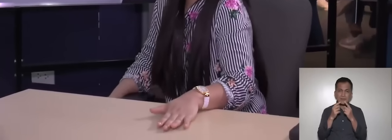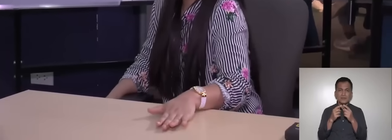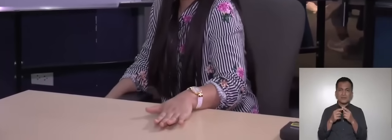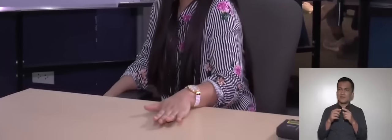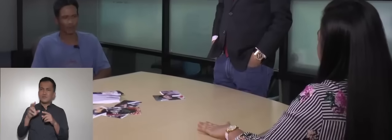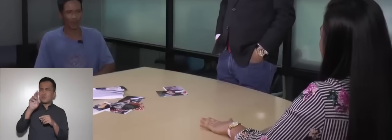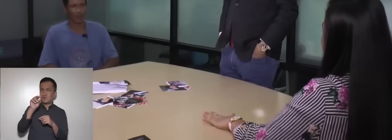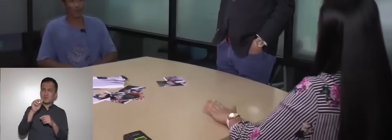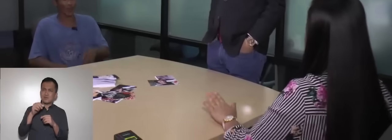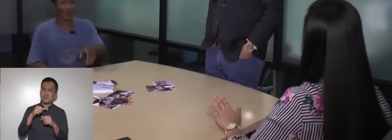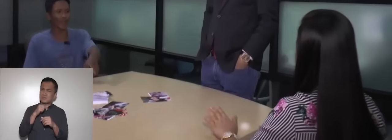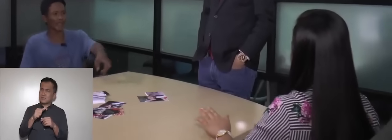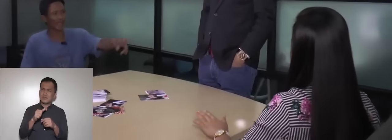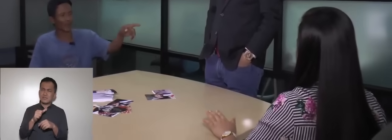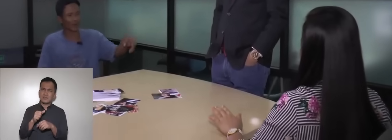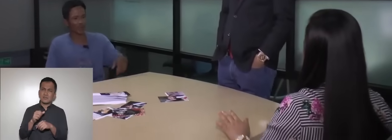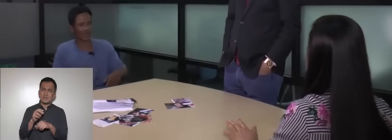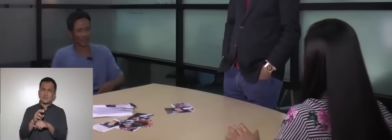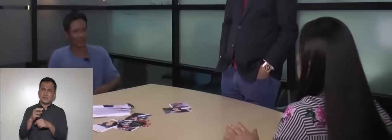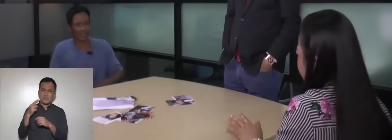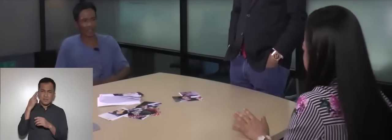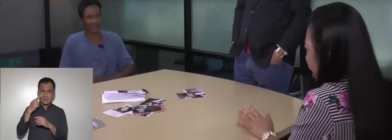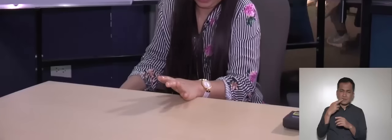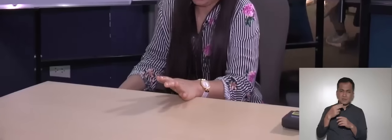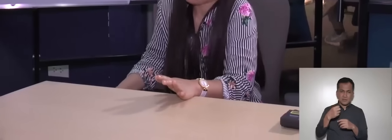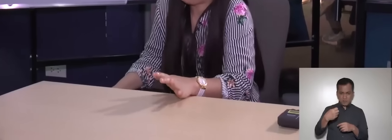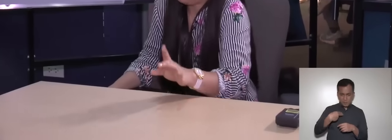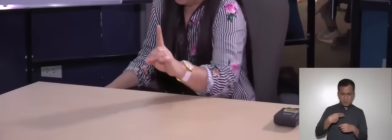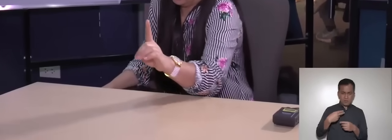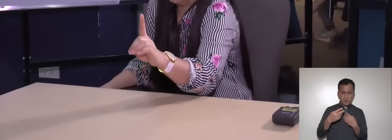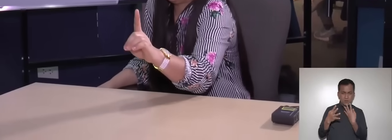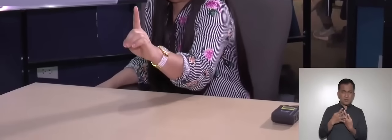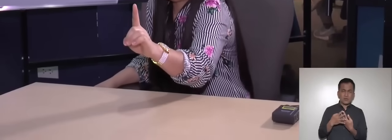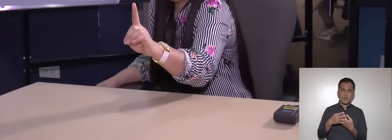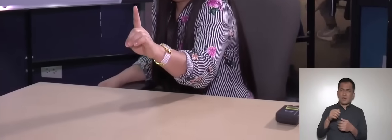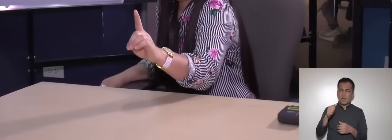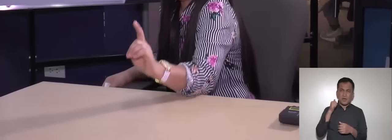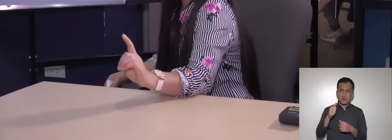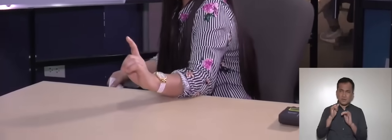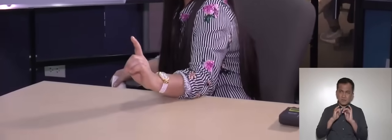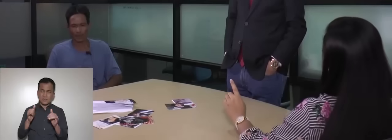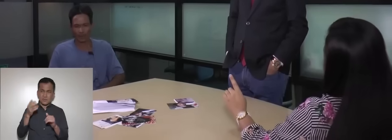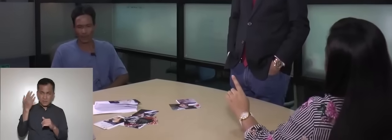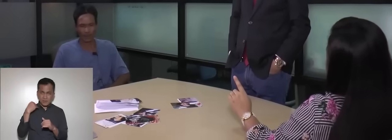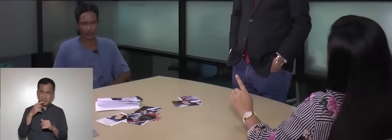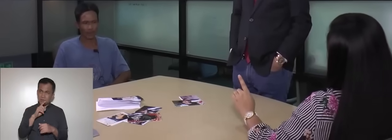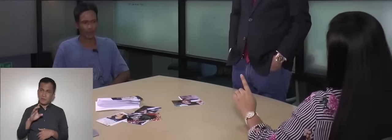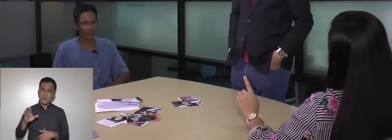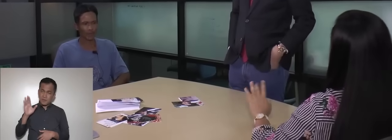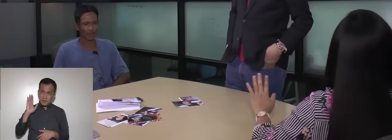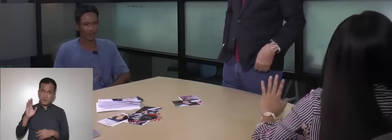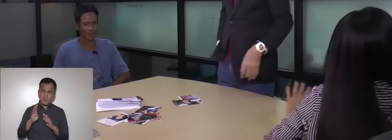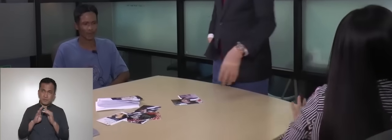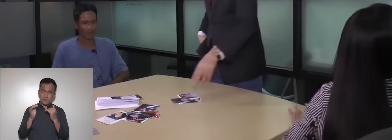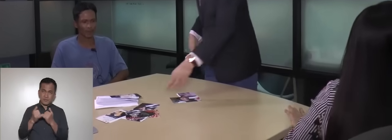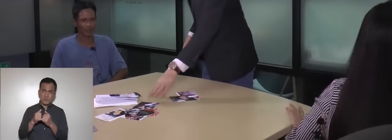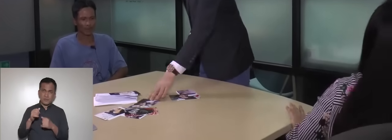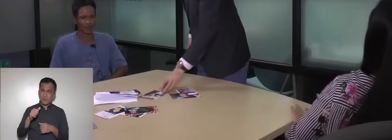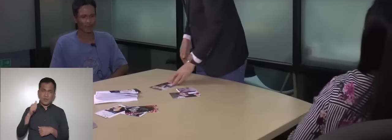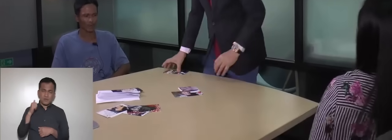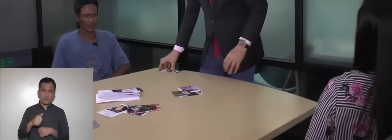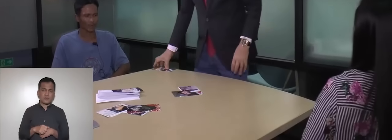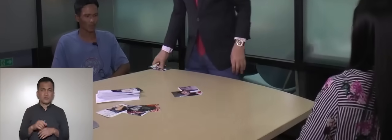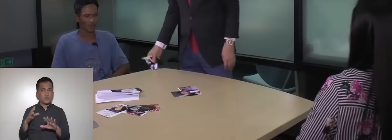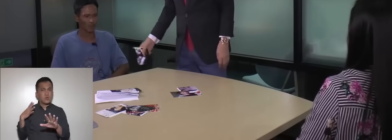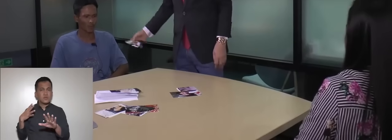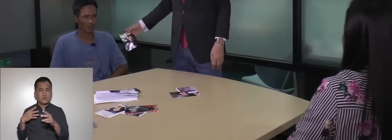yan dahilan. Kung bubugin kita, di pakulong na ako, sir. Ayoko kasi ganyan ka na naman dati. Nangako ka pa sa barangay, ayoko na. Sandali